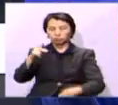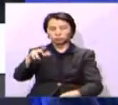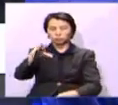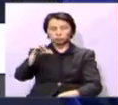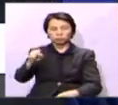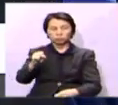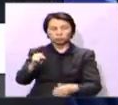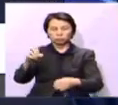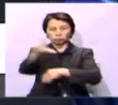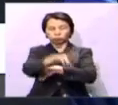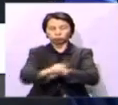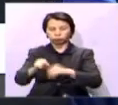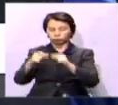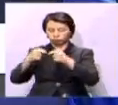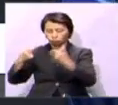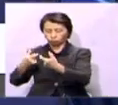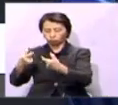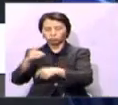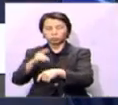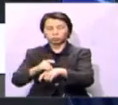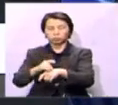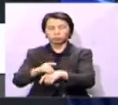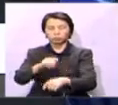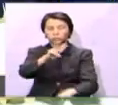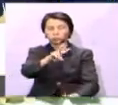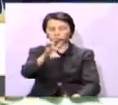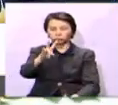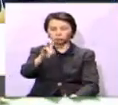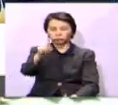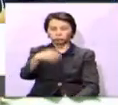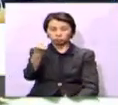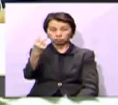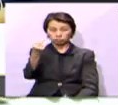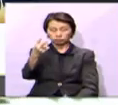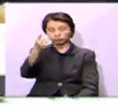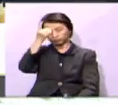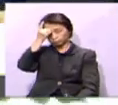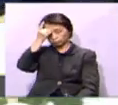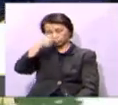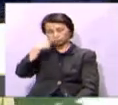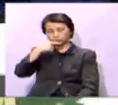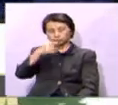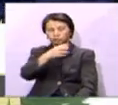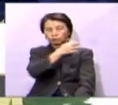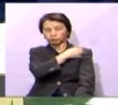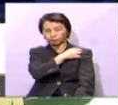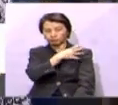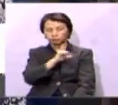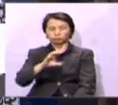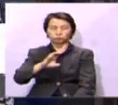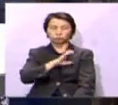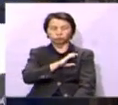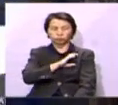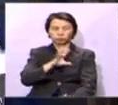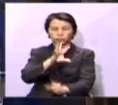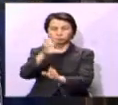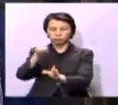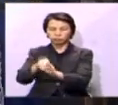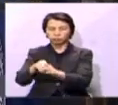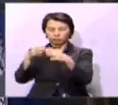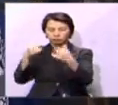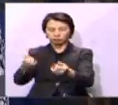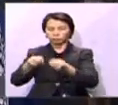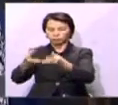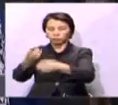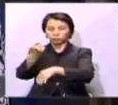samun berkumpulan di Kampung Rapat Ipoh 27 Disember lalu. Datuk Hasnan berkata pegawai dan anggota polis yang terlibat kini